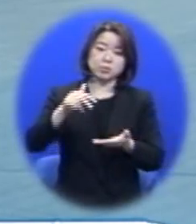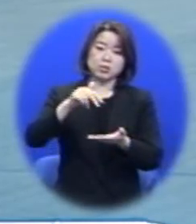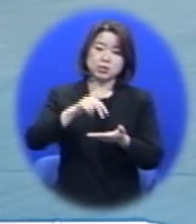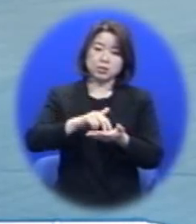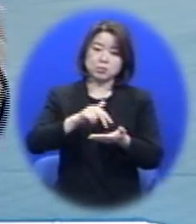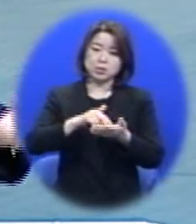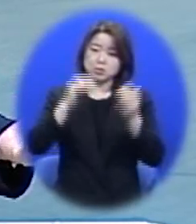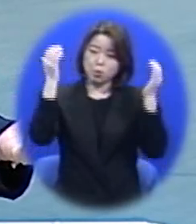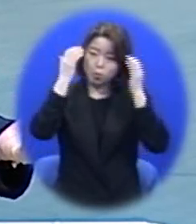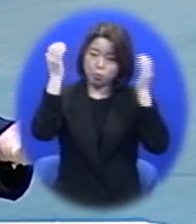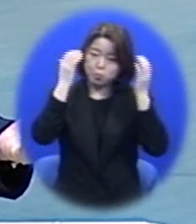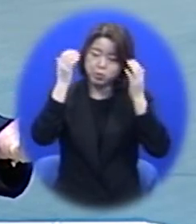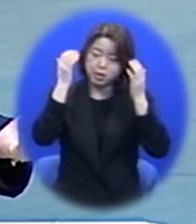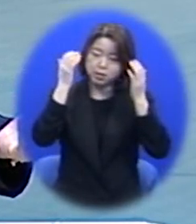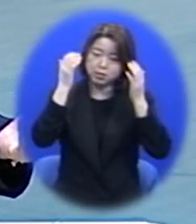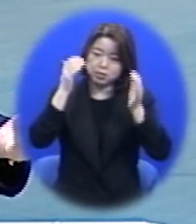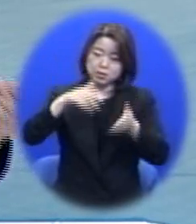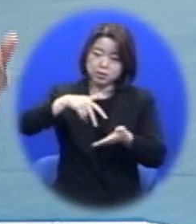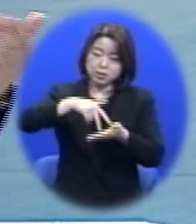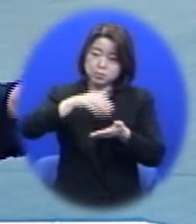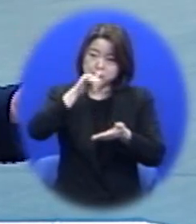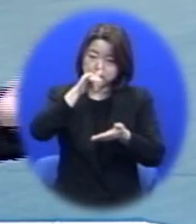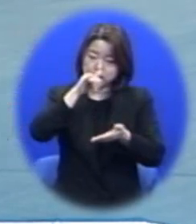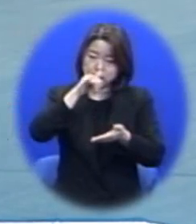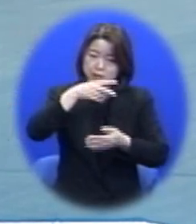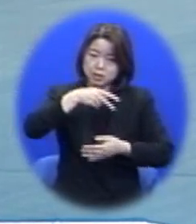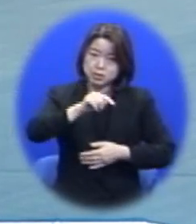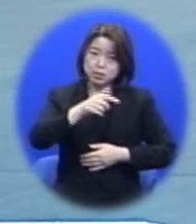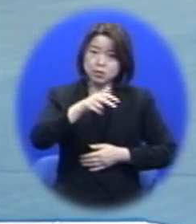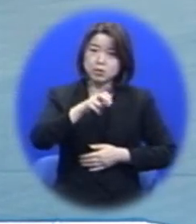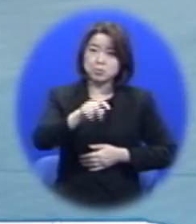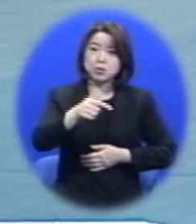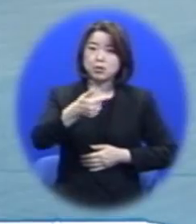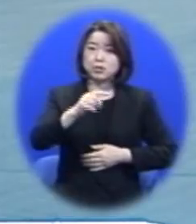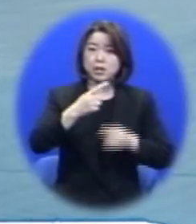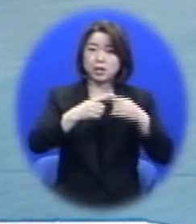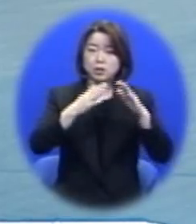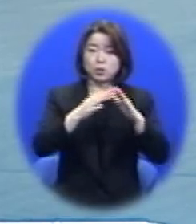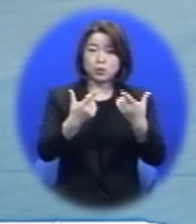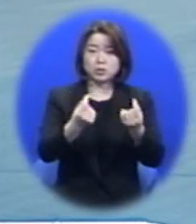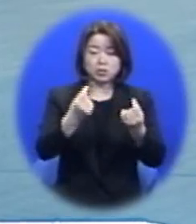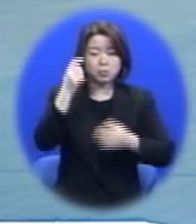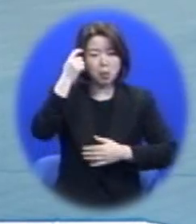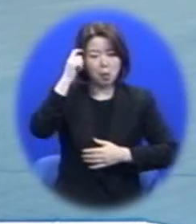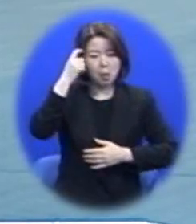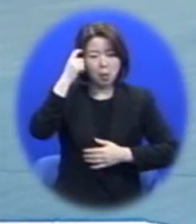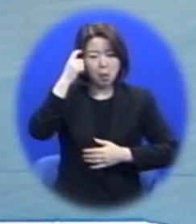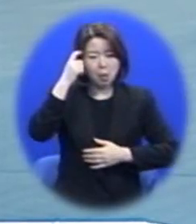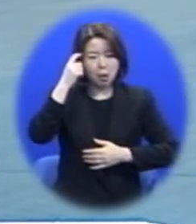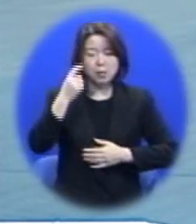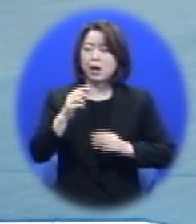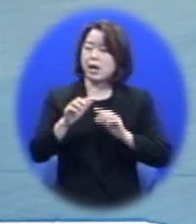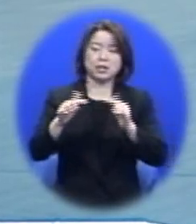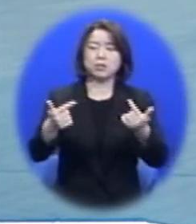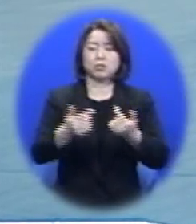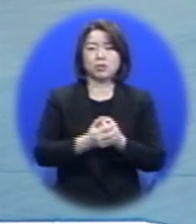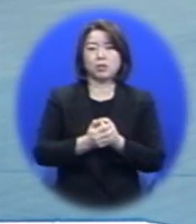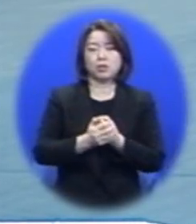있나, 서머나 교회처럼 그렇게는 말할 수가 없어요. 그러나